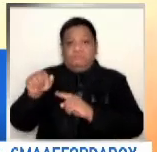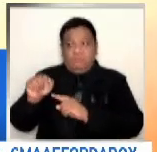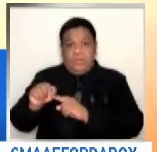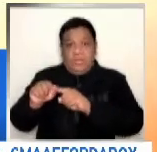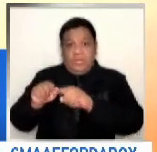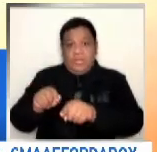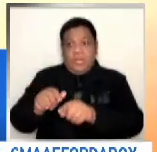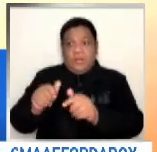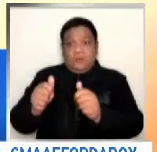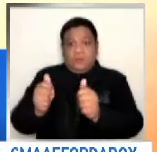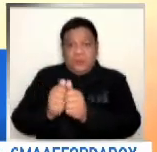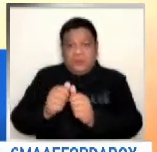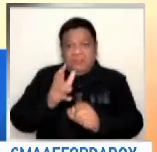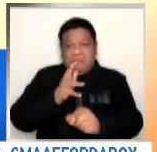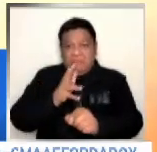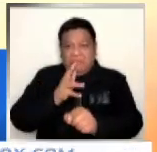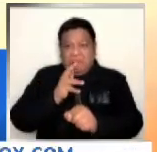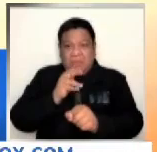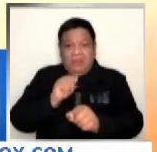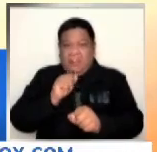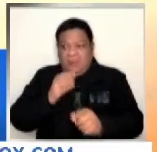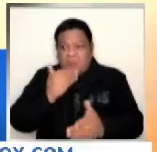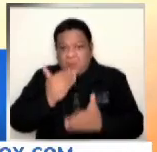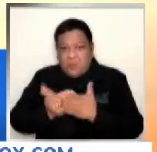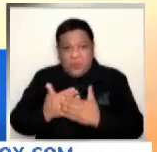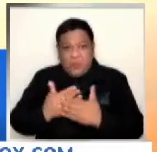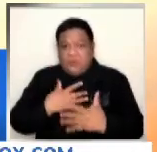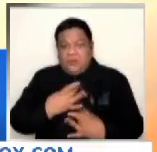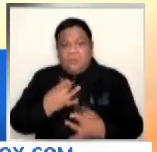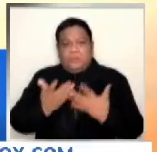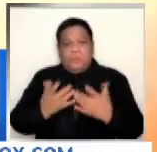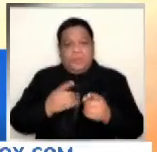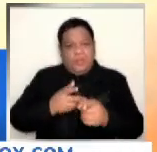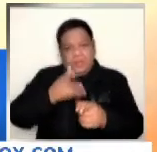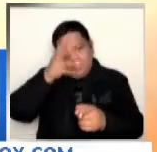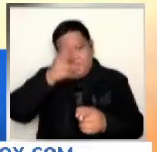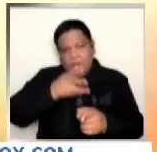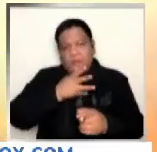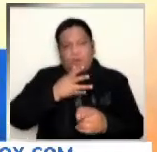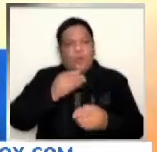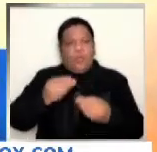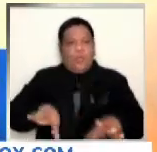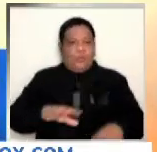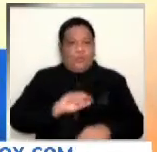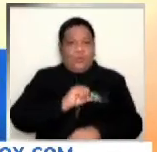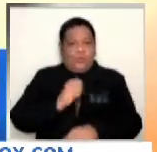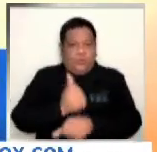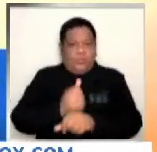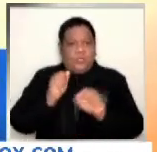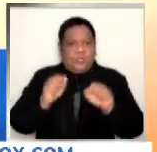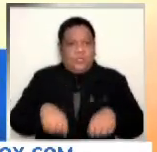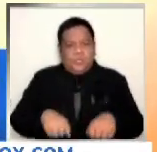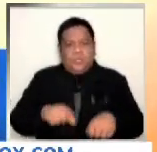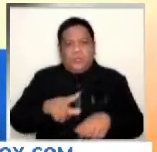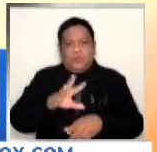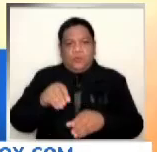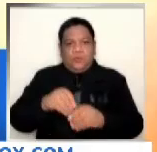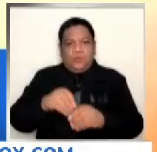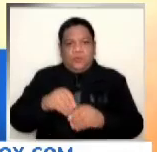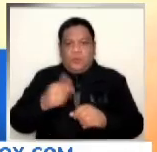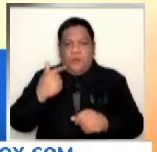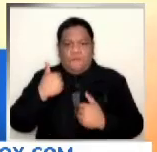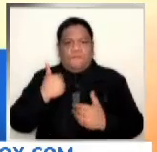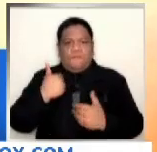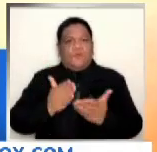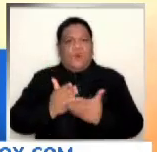interest, talagang maaaring mawala ng parental authority ang mga magulang, which includes the right to have custody of the children. And of course,